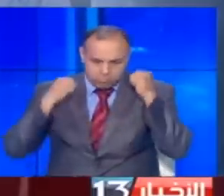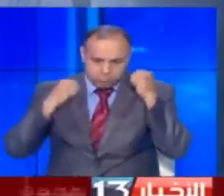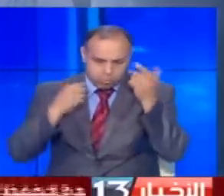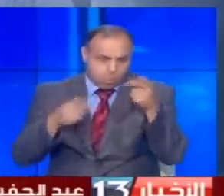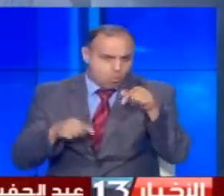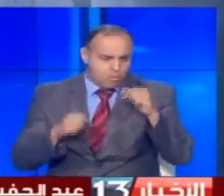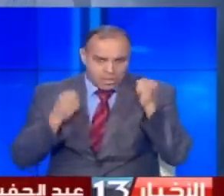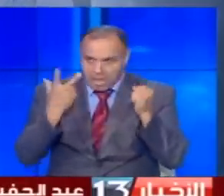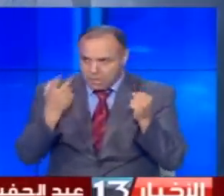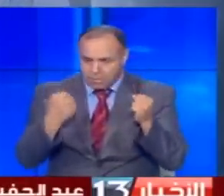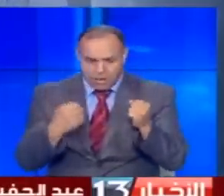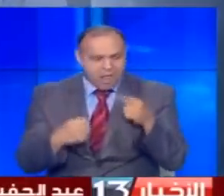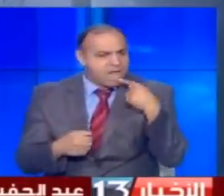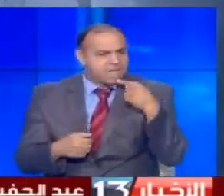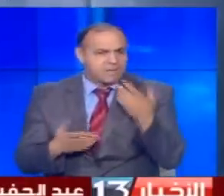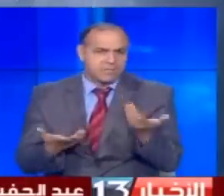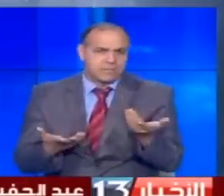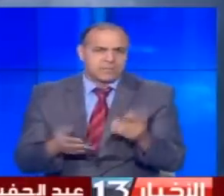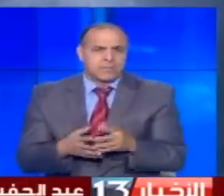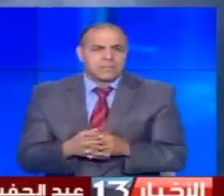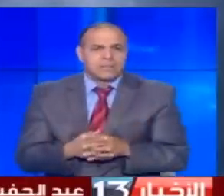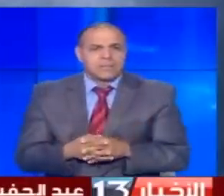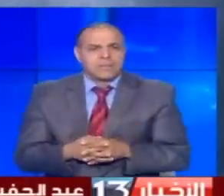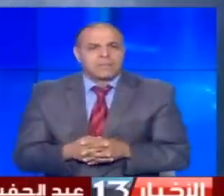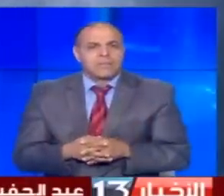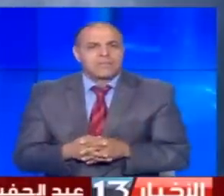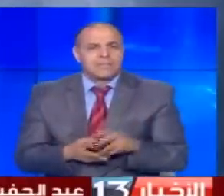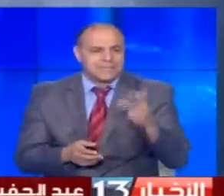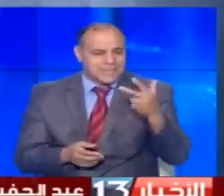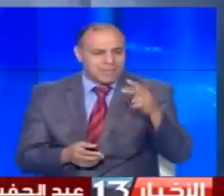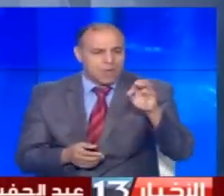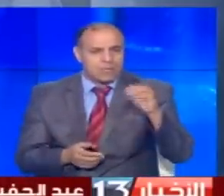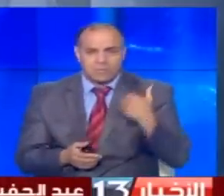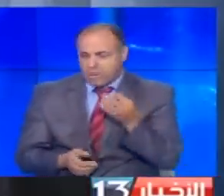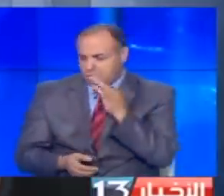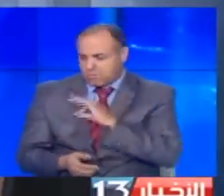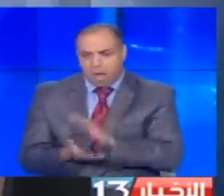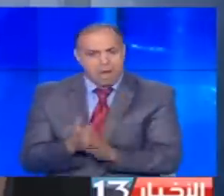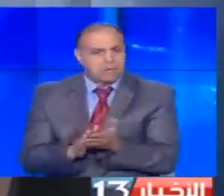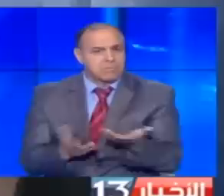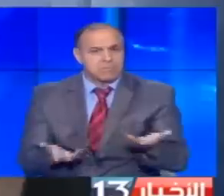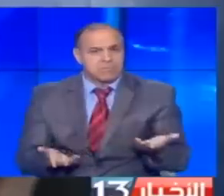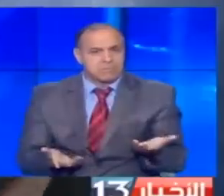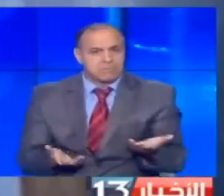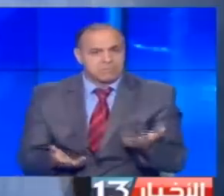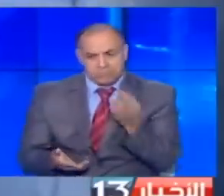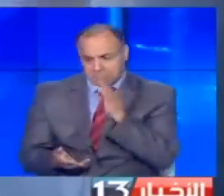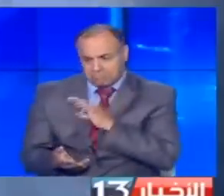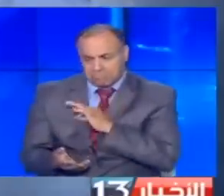على ثلاثمائه وخمسين خلصنا خلصنا